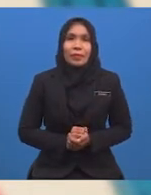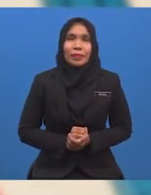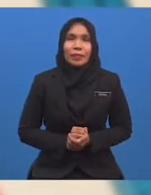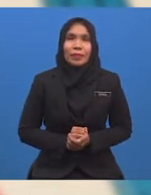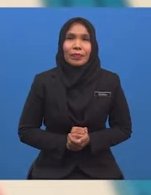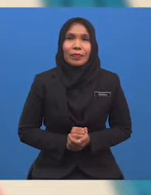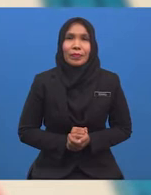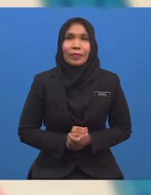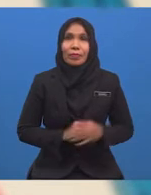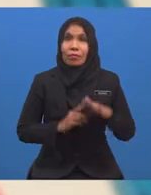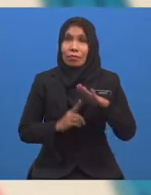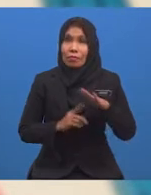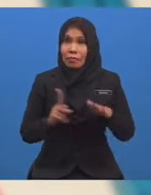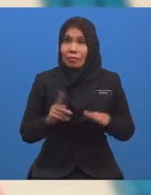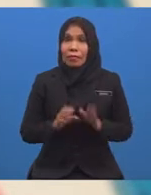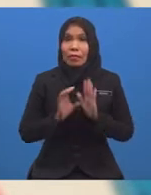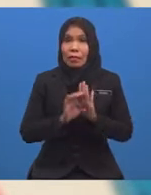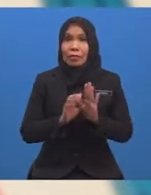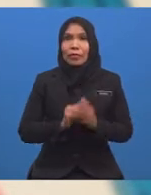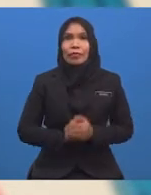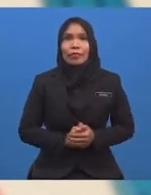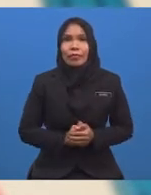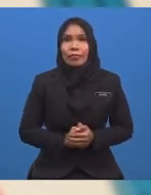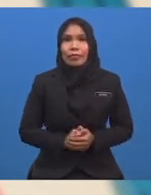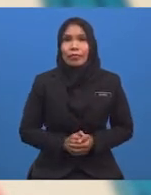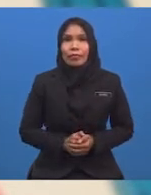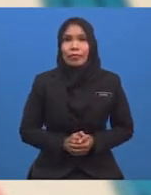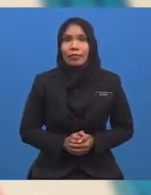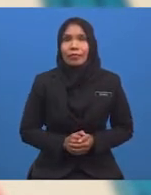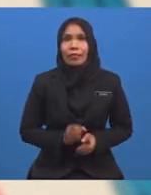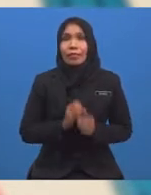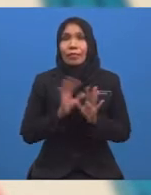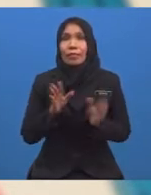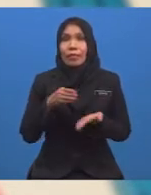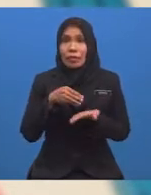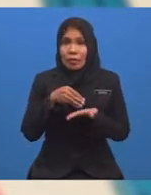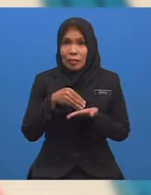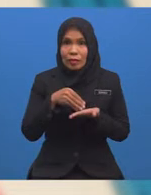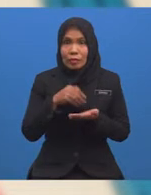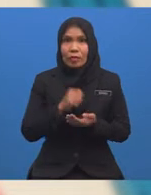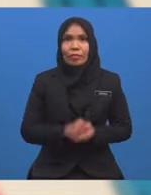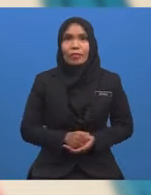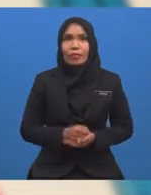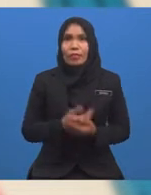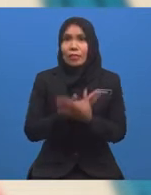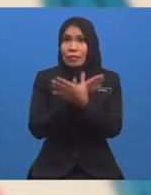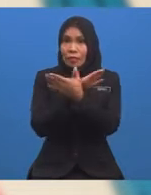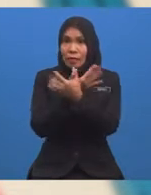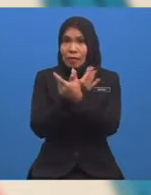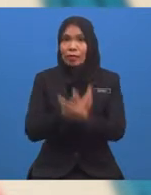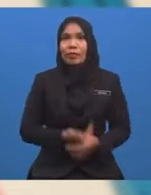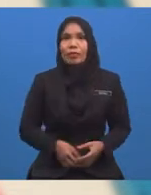Hai Berdasarkan gambar tersebut Nyatakan Misbah ramah-ramah